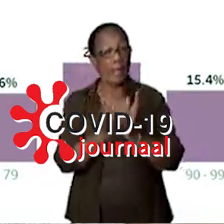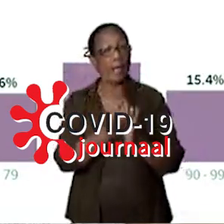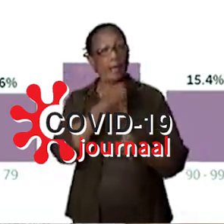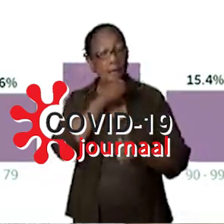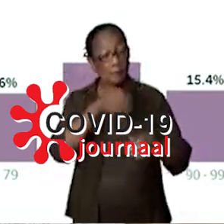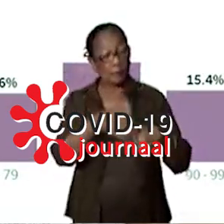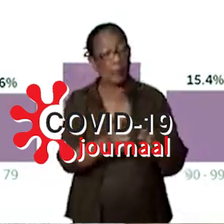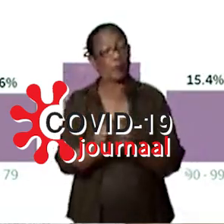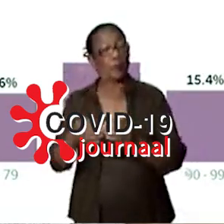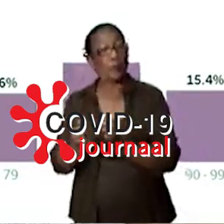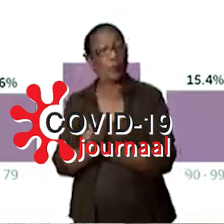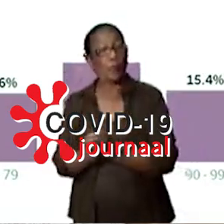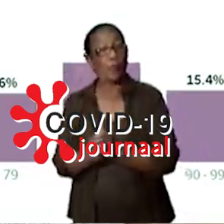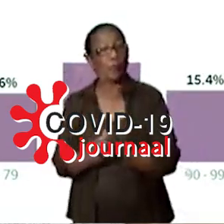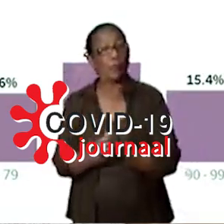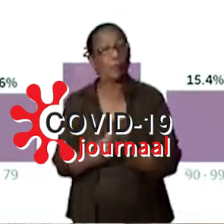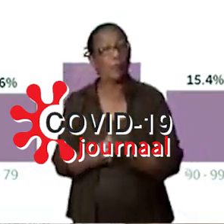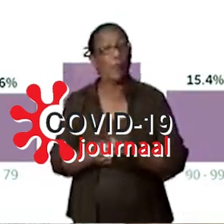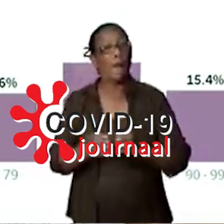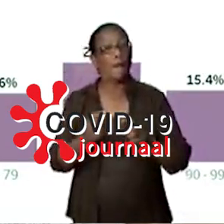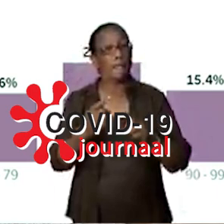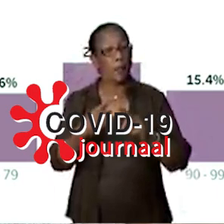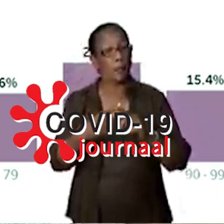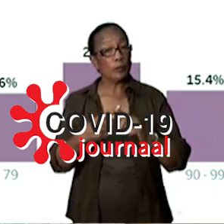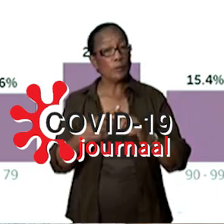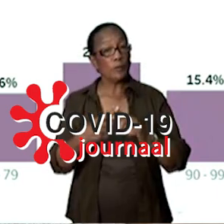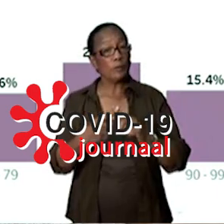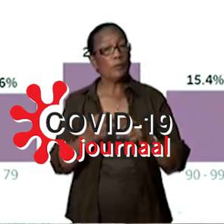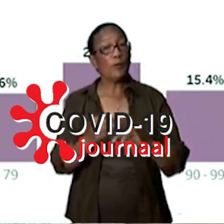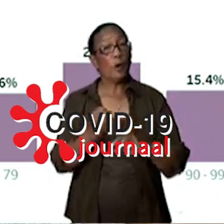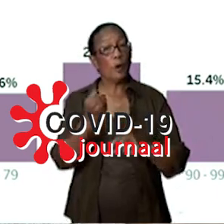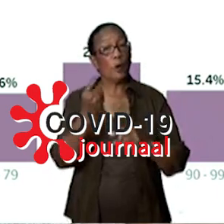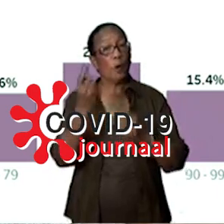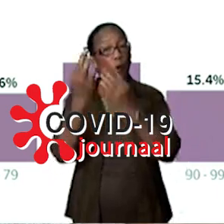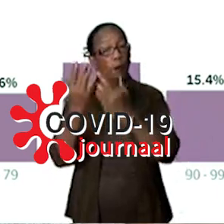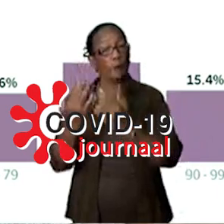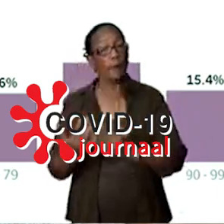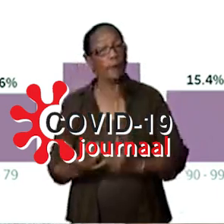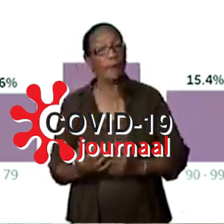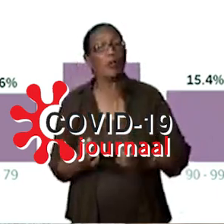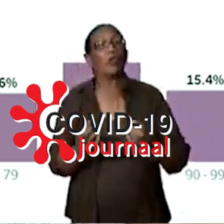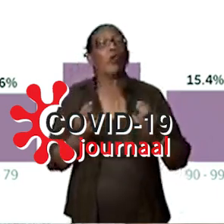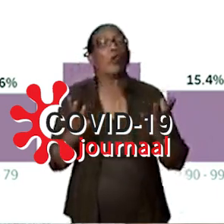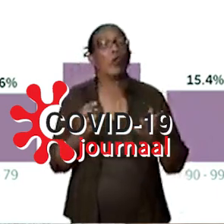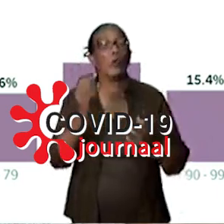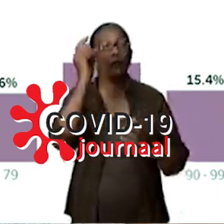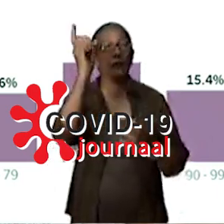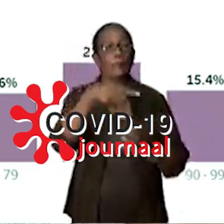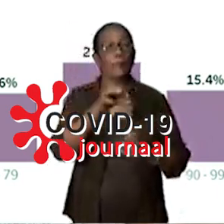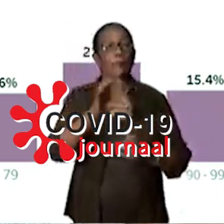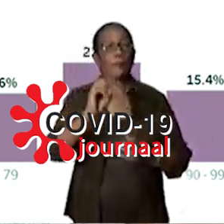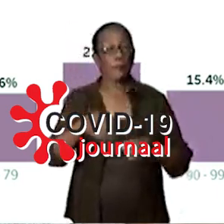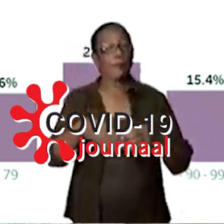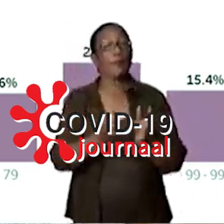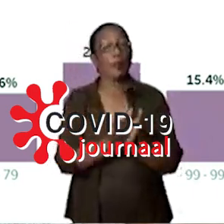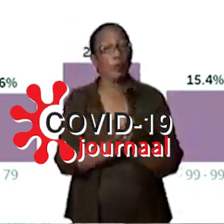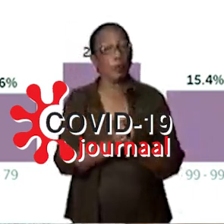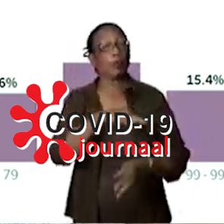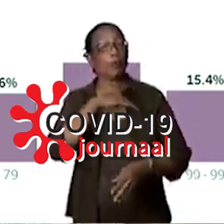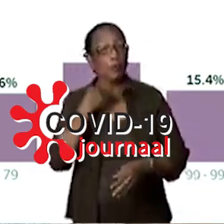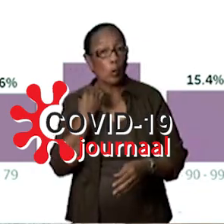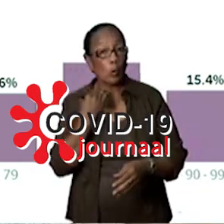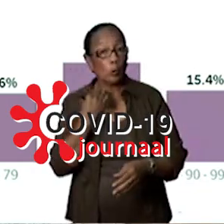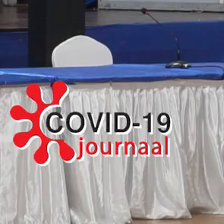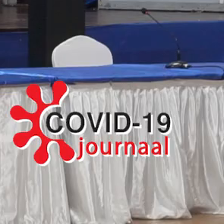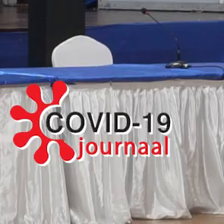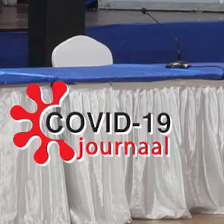leeftijdsgroepen, positieven in de leeftijdsgroepen, wordt berekend hoeveel procent van die groep komt te overlijden. En we